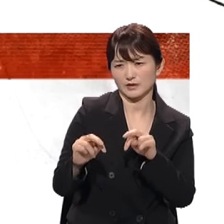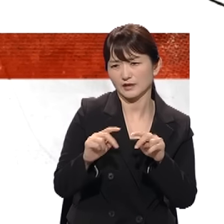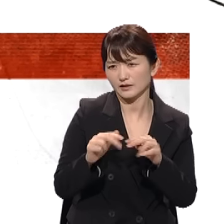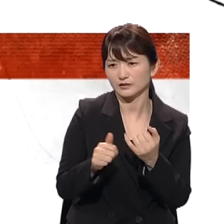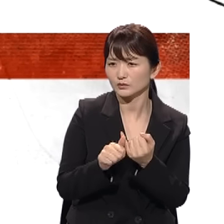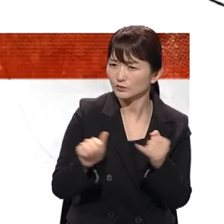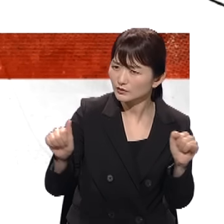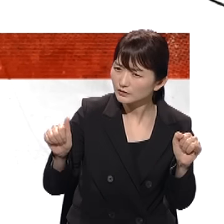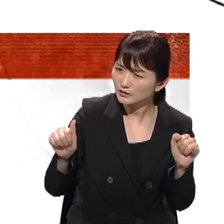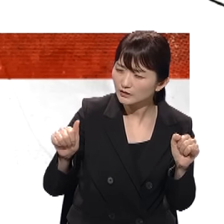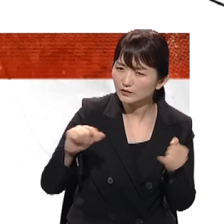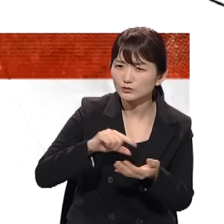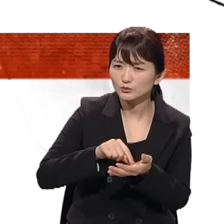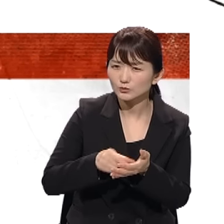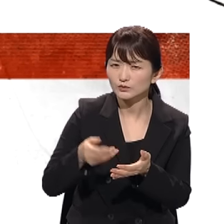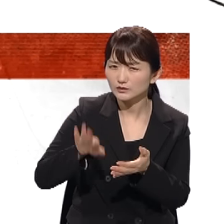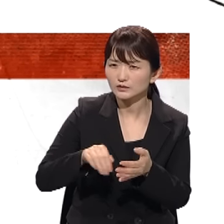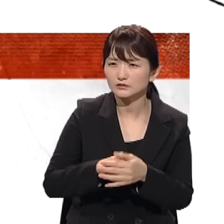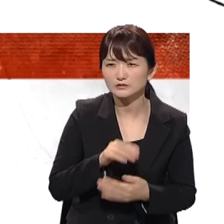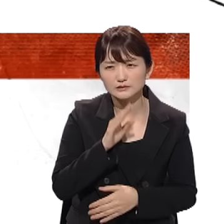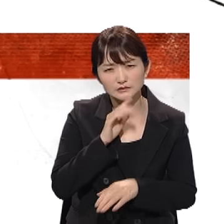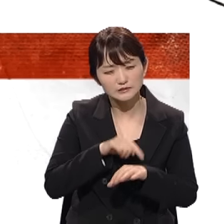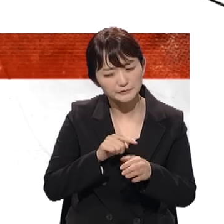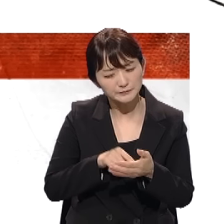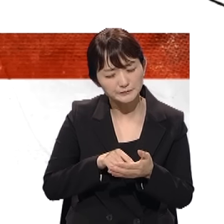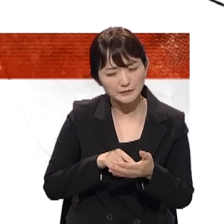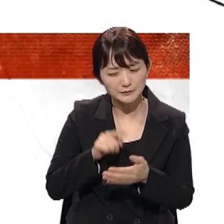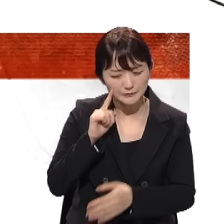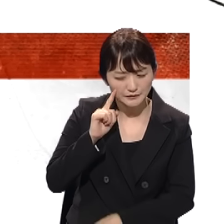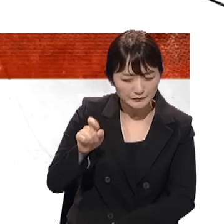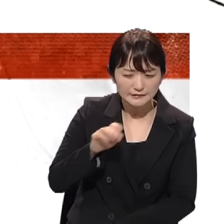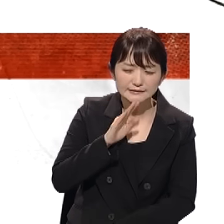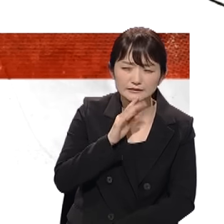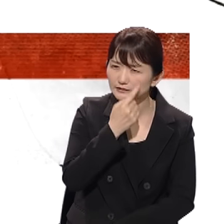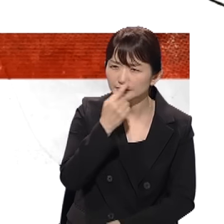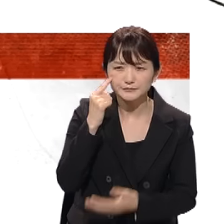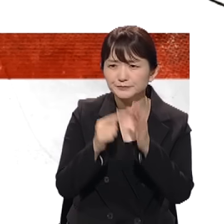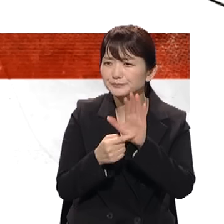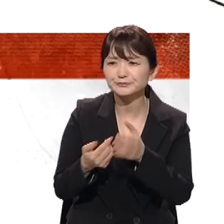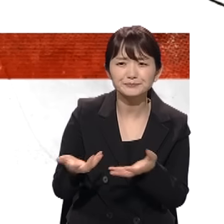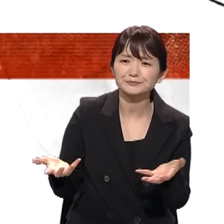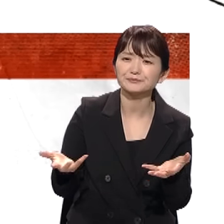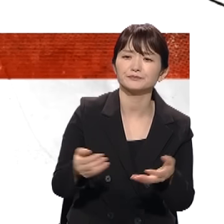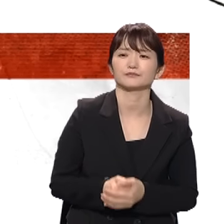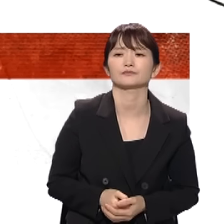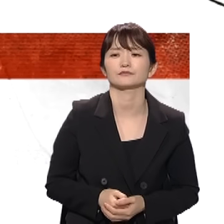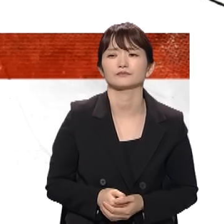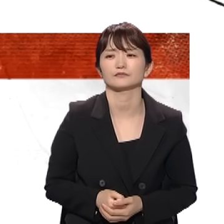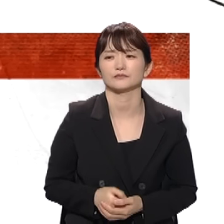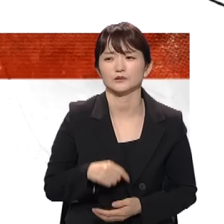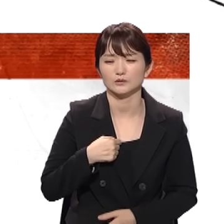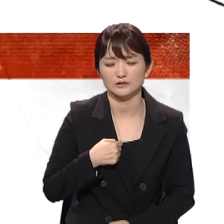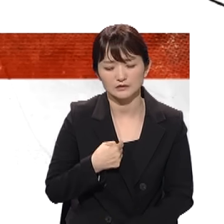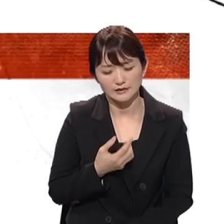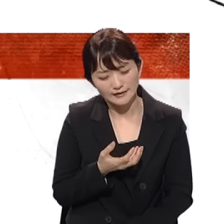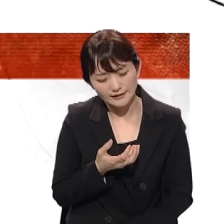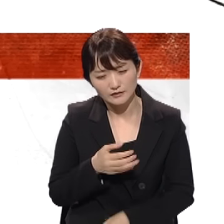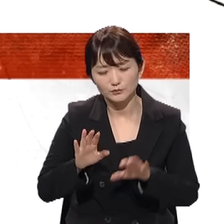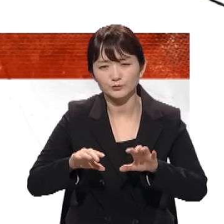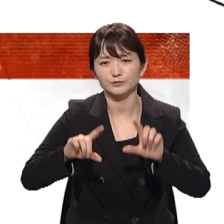수준으로 가긴 했는데, 이제 사실 심증만 있지, 제가 물증이 없잖아요. 그냥 그렇게 혼자서 이제 알다가 이제, 네,